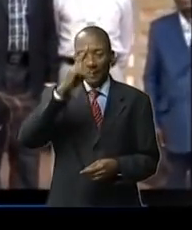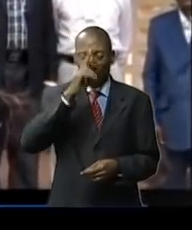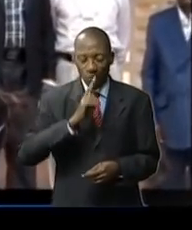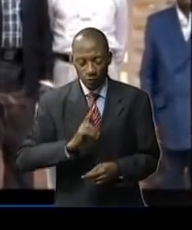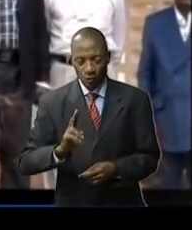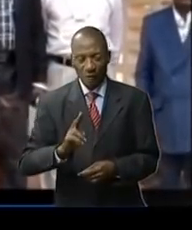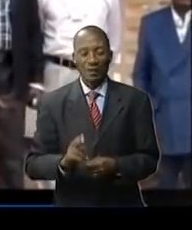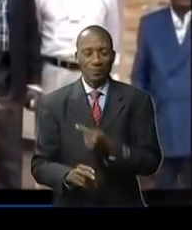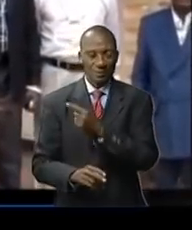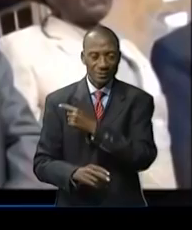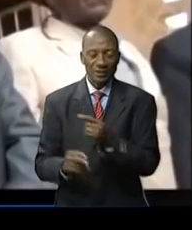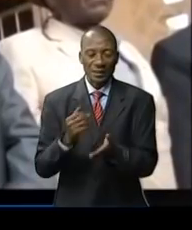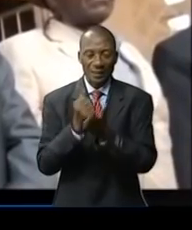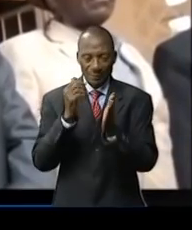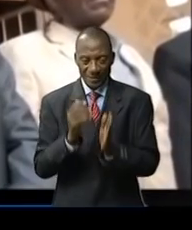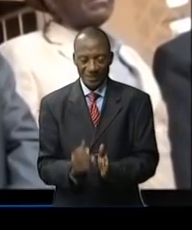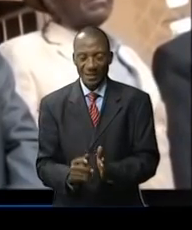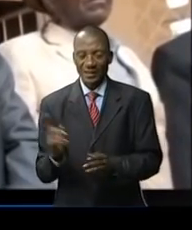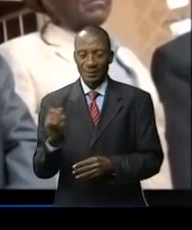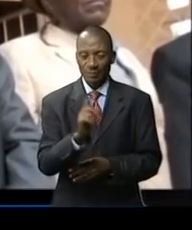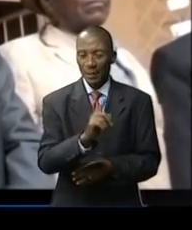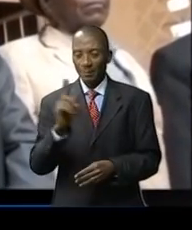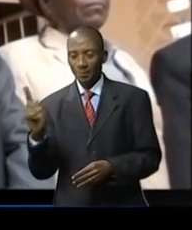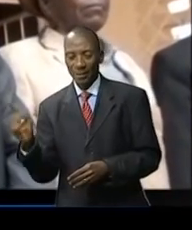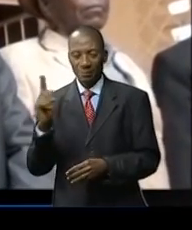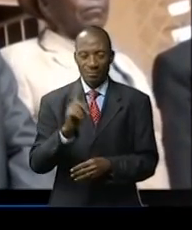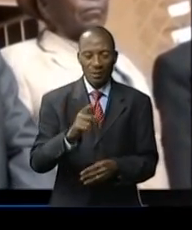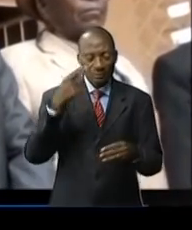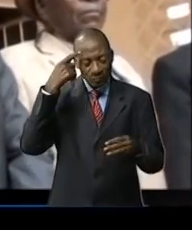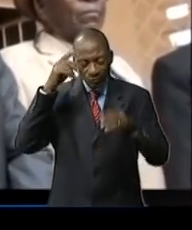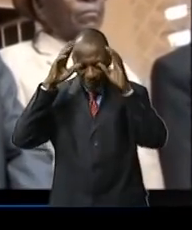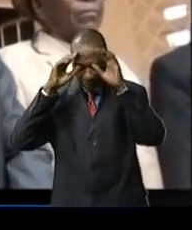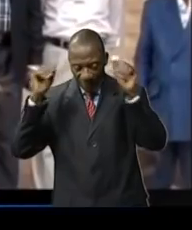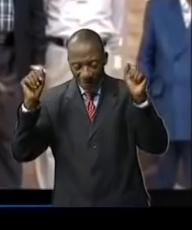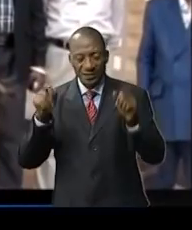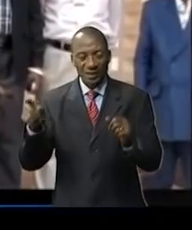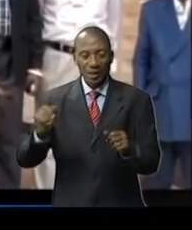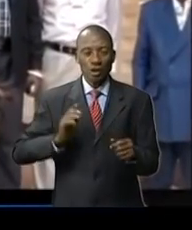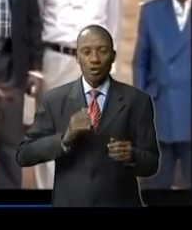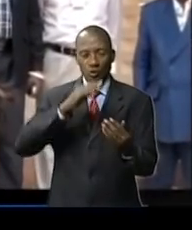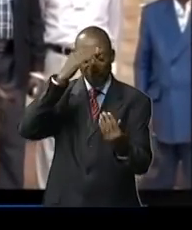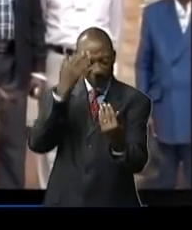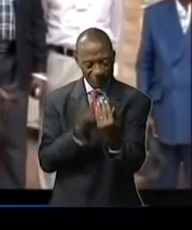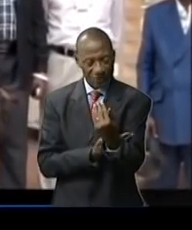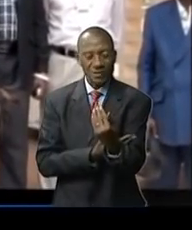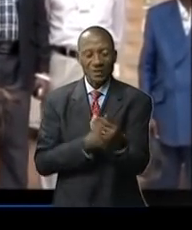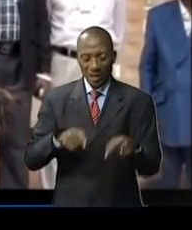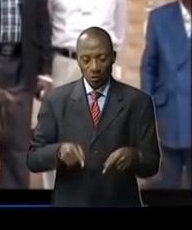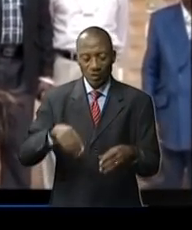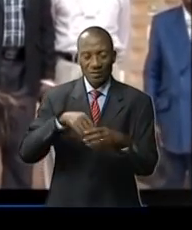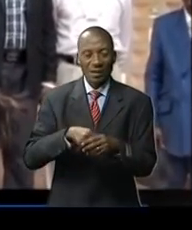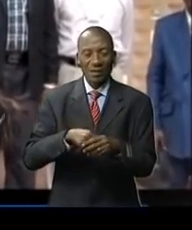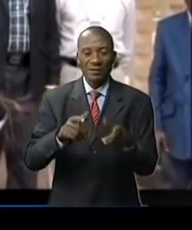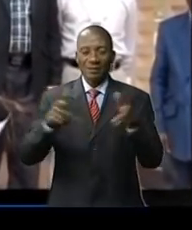Maloba, ambassadeur itinérant du chef de l'État, est notre fils de l'espace Grand Katanga.